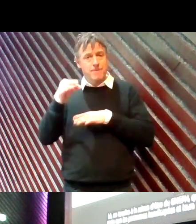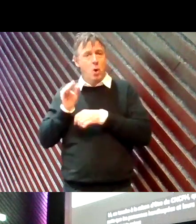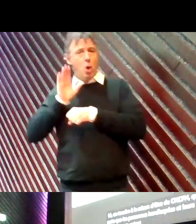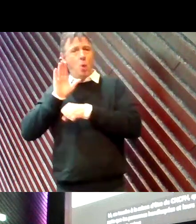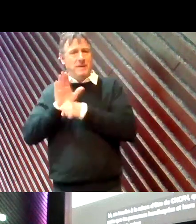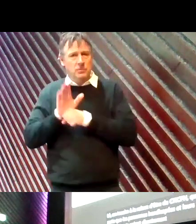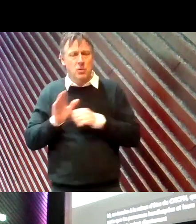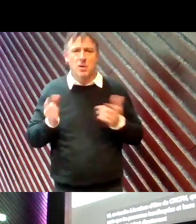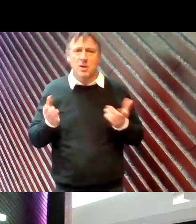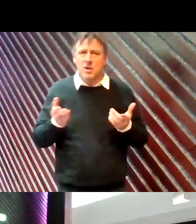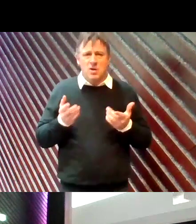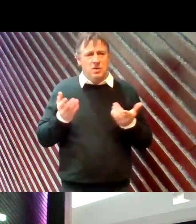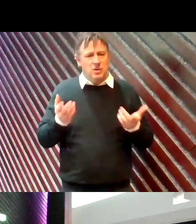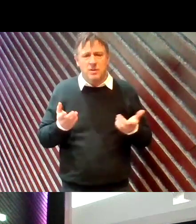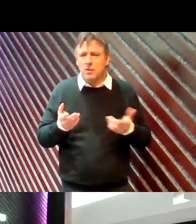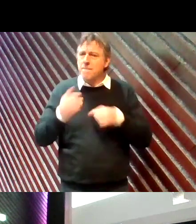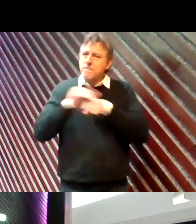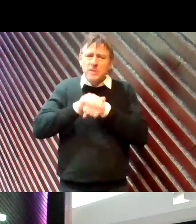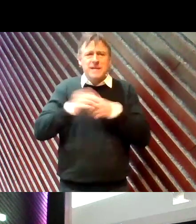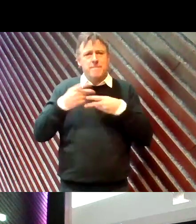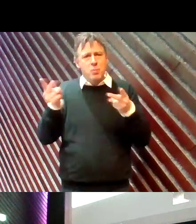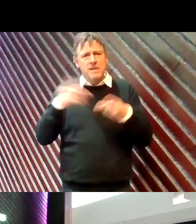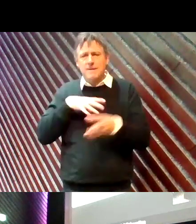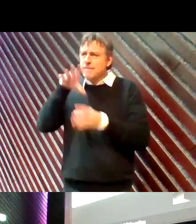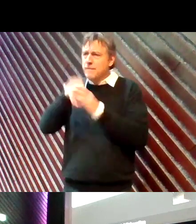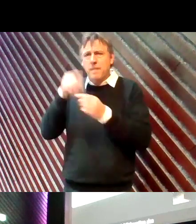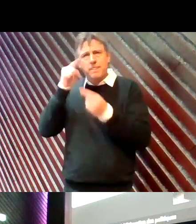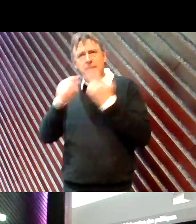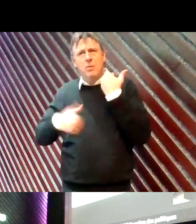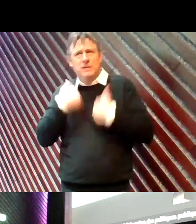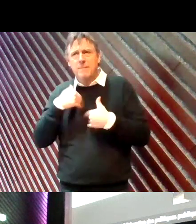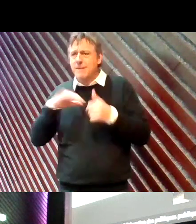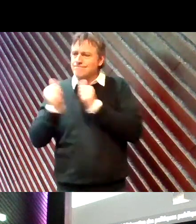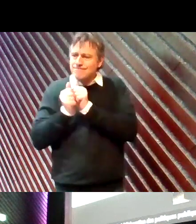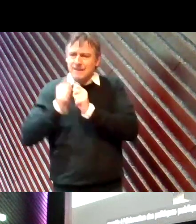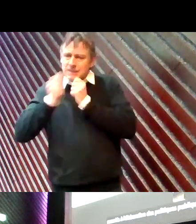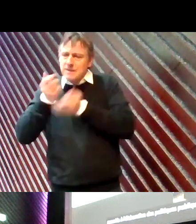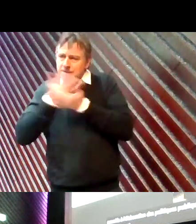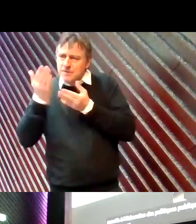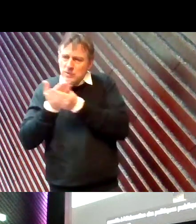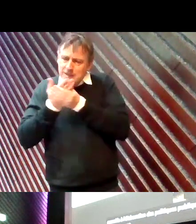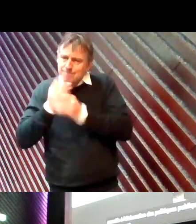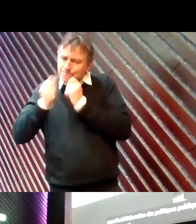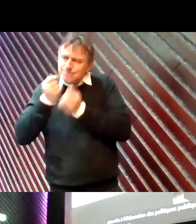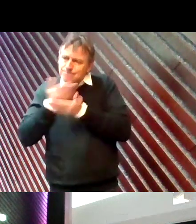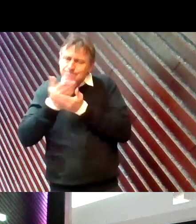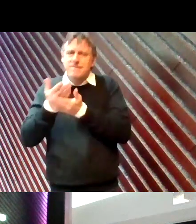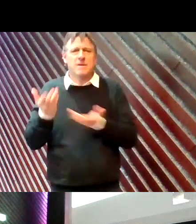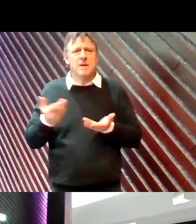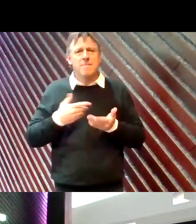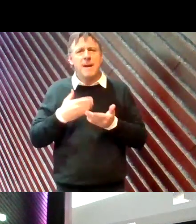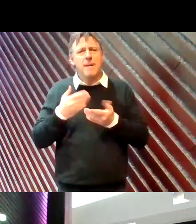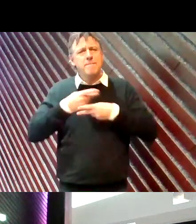associées à l'élaboration des politiques publiques qui les confirment. Alors souvent, on me dit, mais quelles